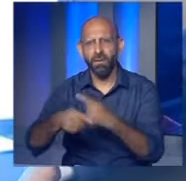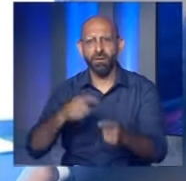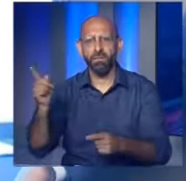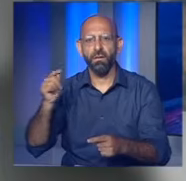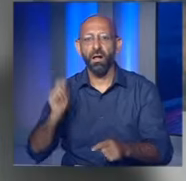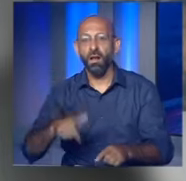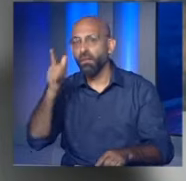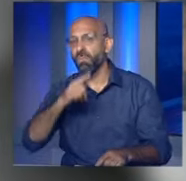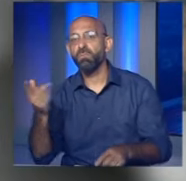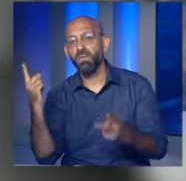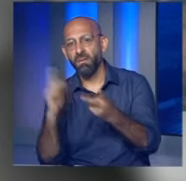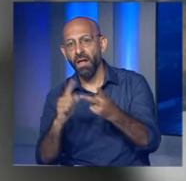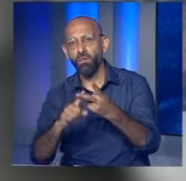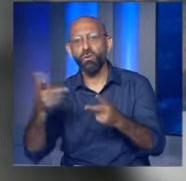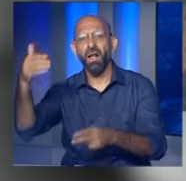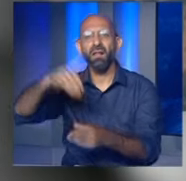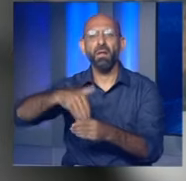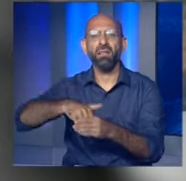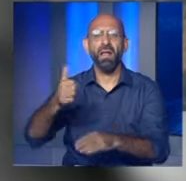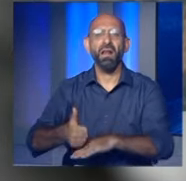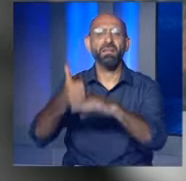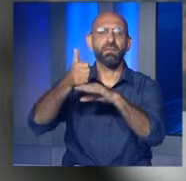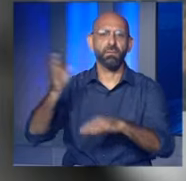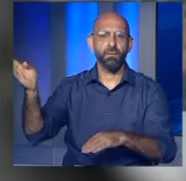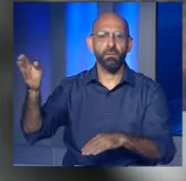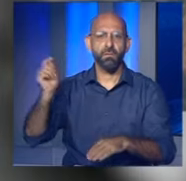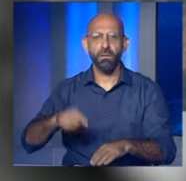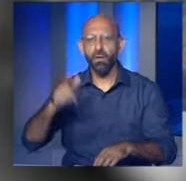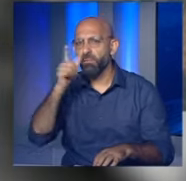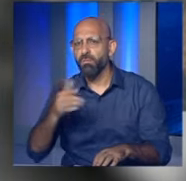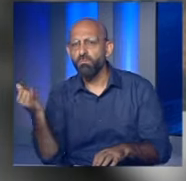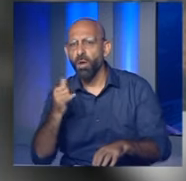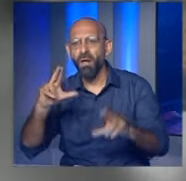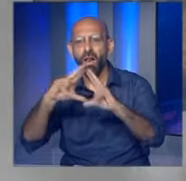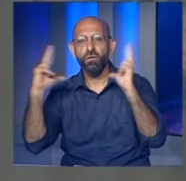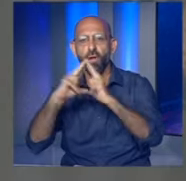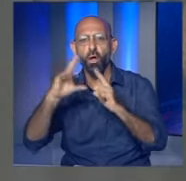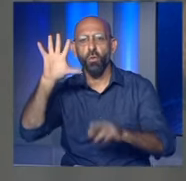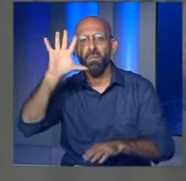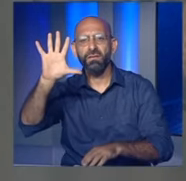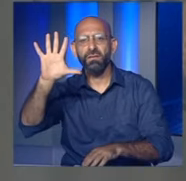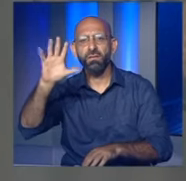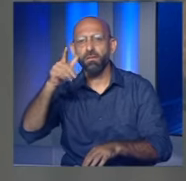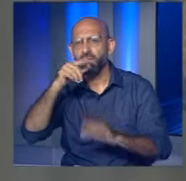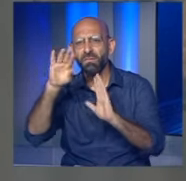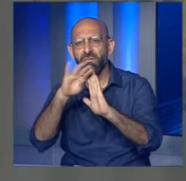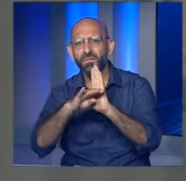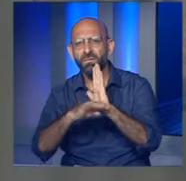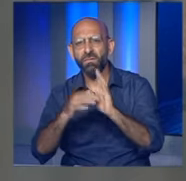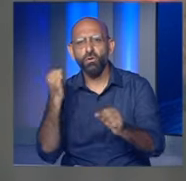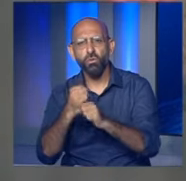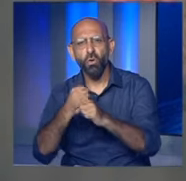خصوصا بعد اخفاق محاوله فصل المسارين وبالنسبه الى مسار الانتخاب الرئاسي بحسب هذه الاوساط ل